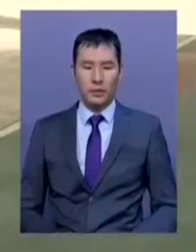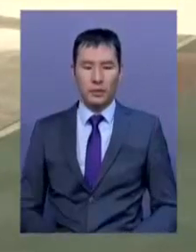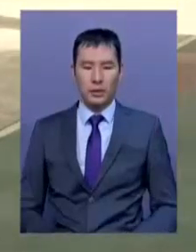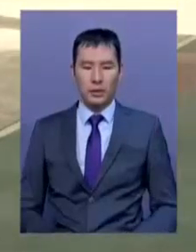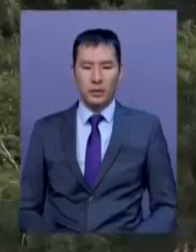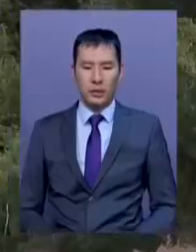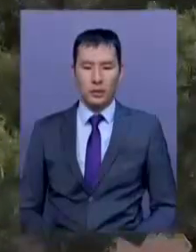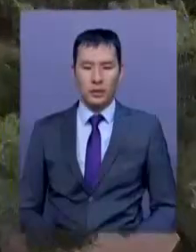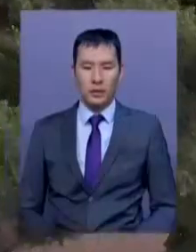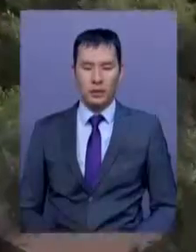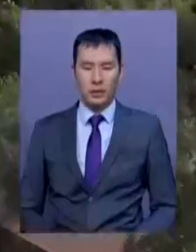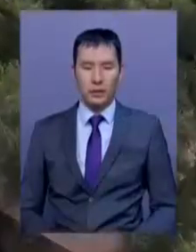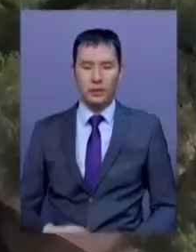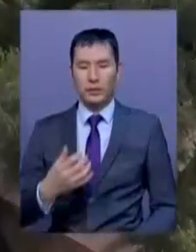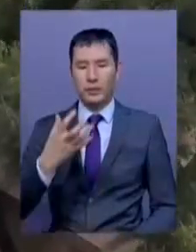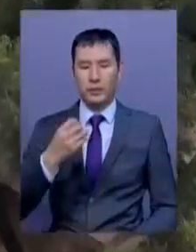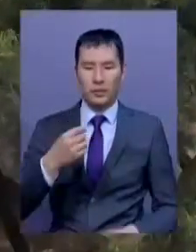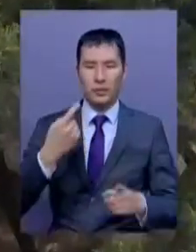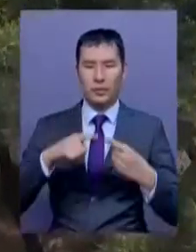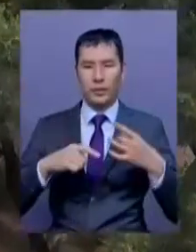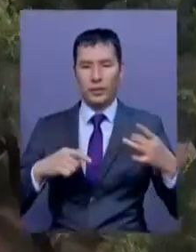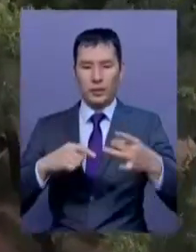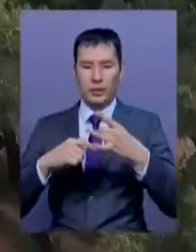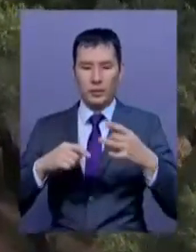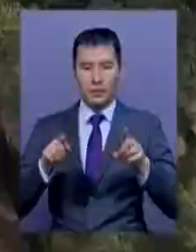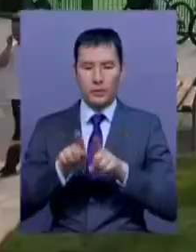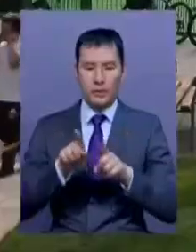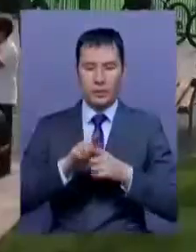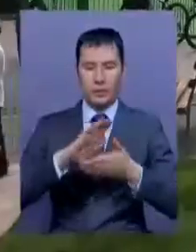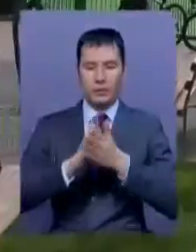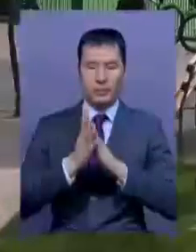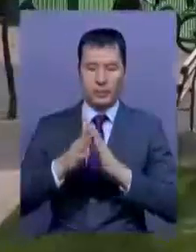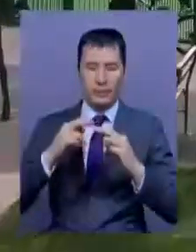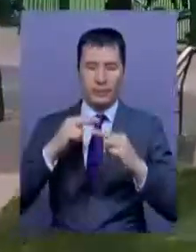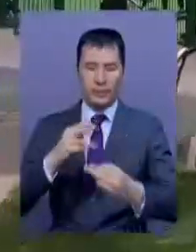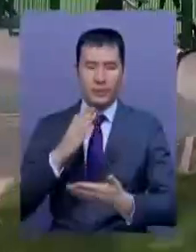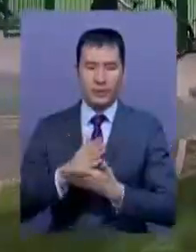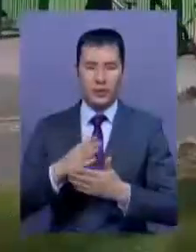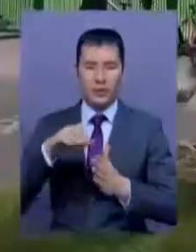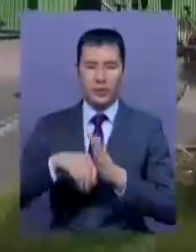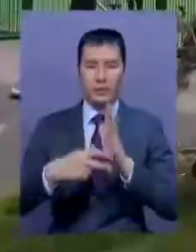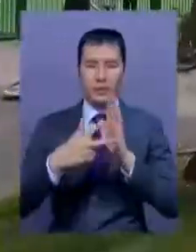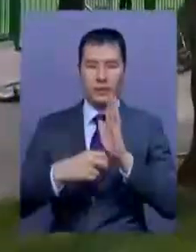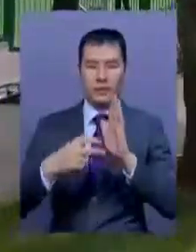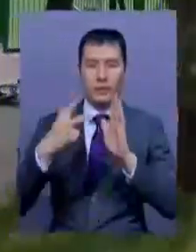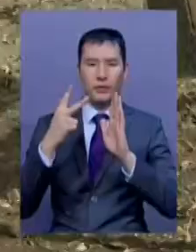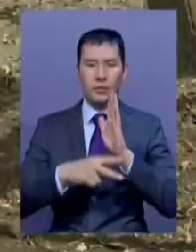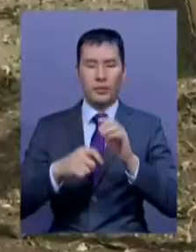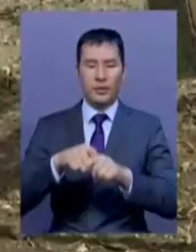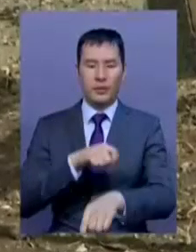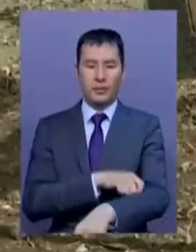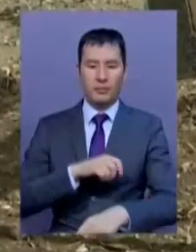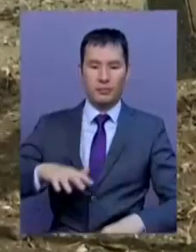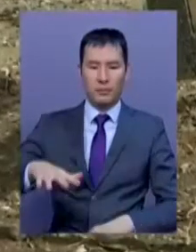де саябақ жаңартылды. Бір гектардан аса аумақ бар болғаны үш ай ішінде түрленіп шыға келді. Мұнда 880 шаршы метр жол